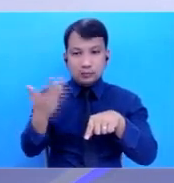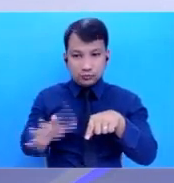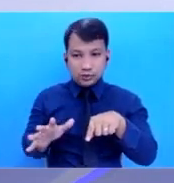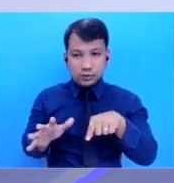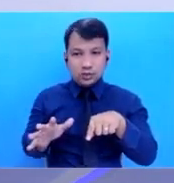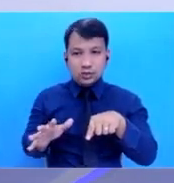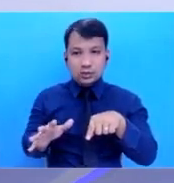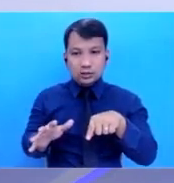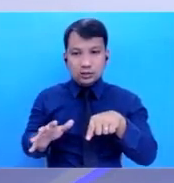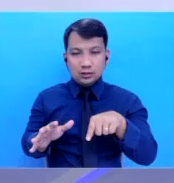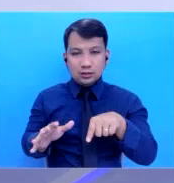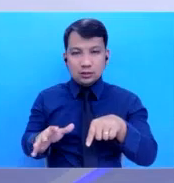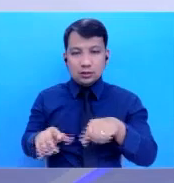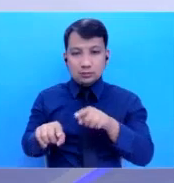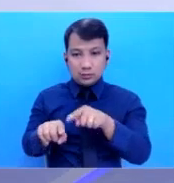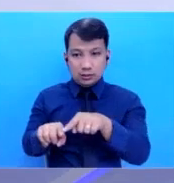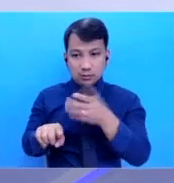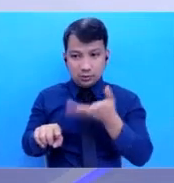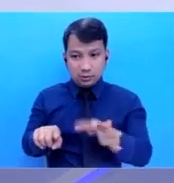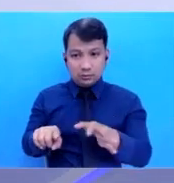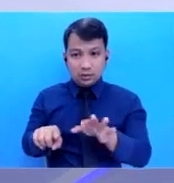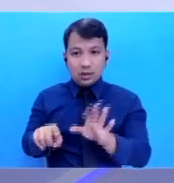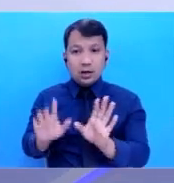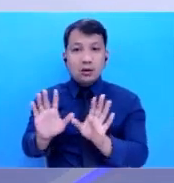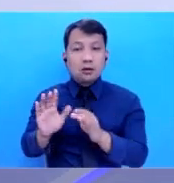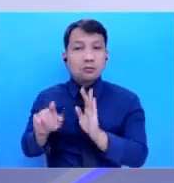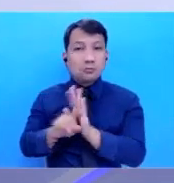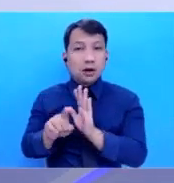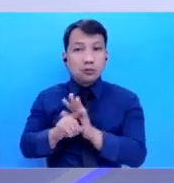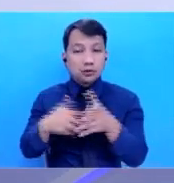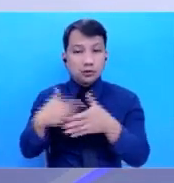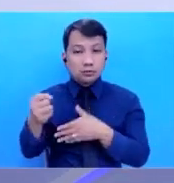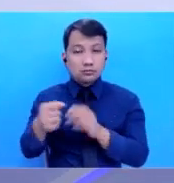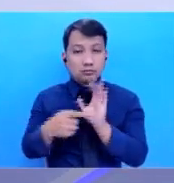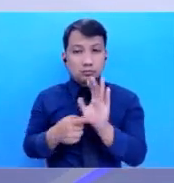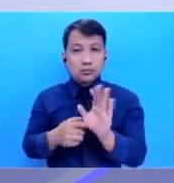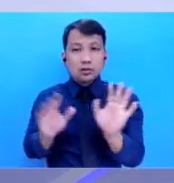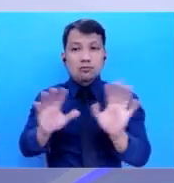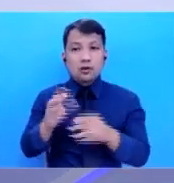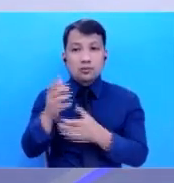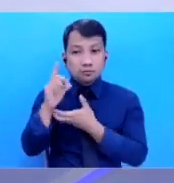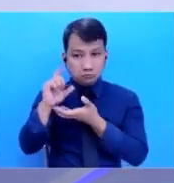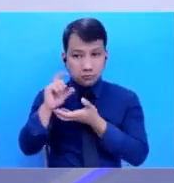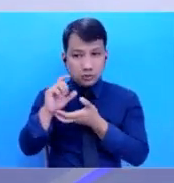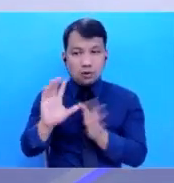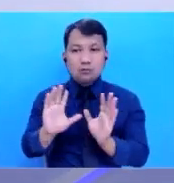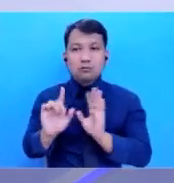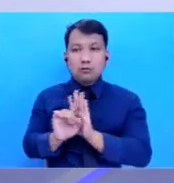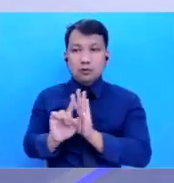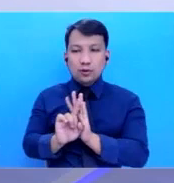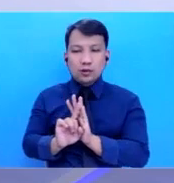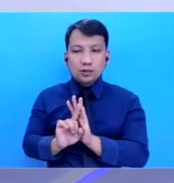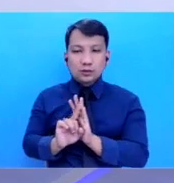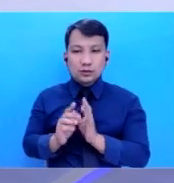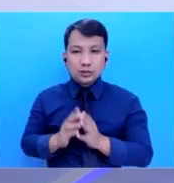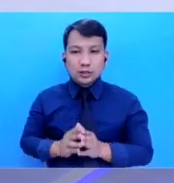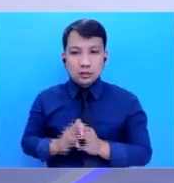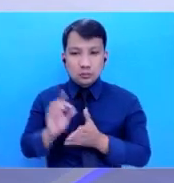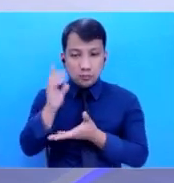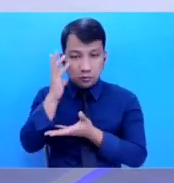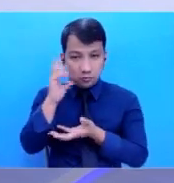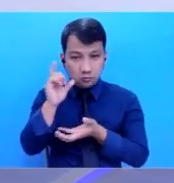bumoto. Bawal pong ilabas sa presinto ang resibo at bawal din itong kuna ng letrato. Bawal ding picturean